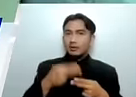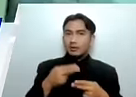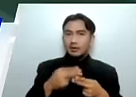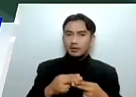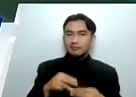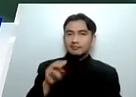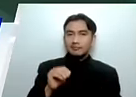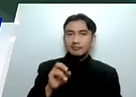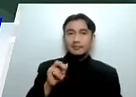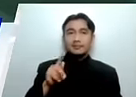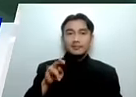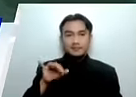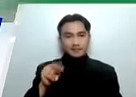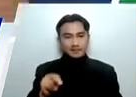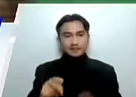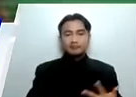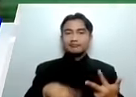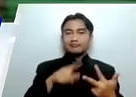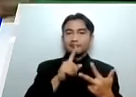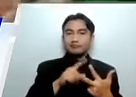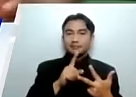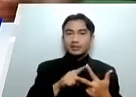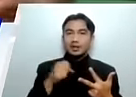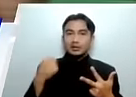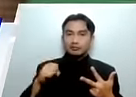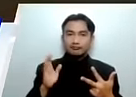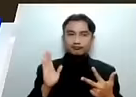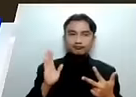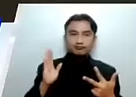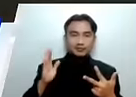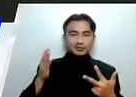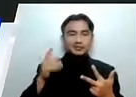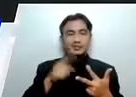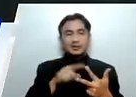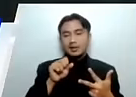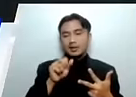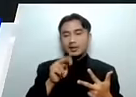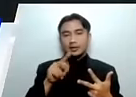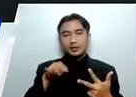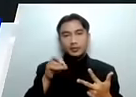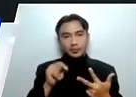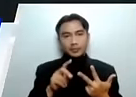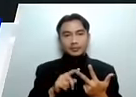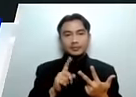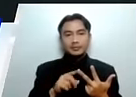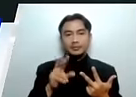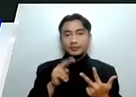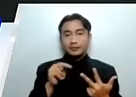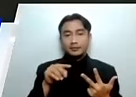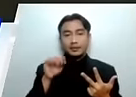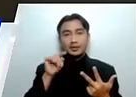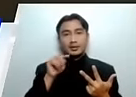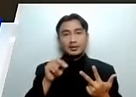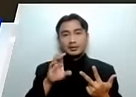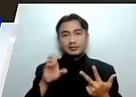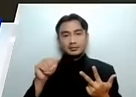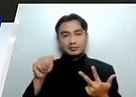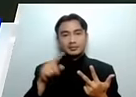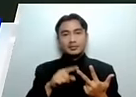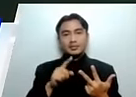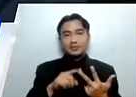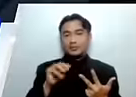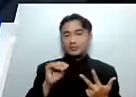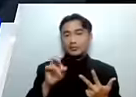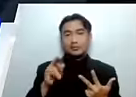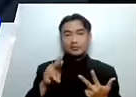Avier, sports commentator na si Anton Rojas, at NCAA analyst Martin Coach Hammer Antonio.